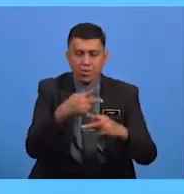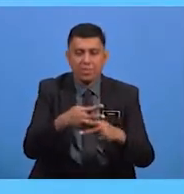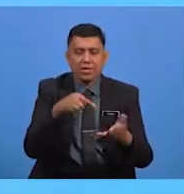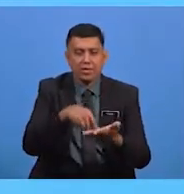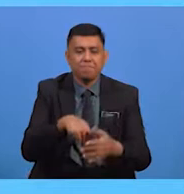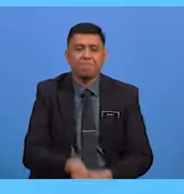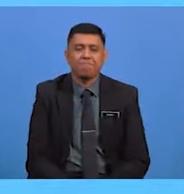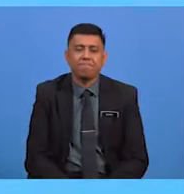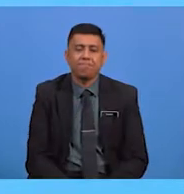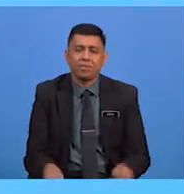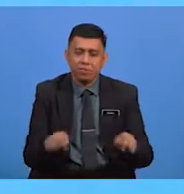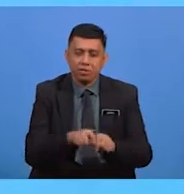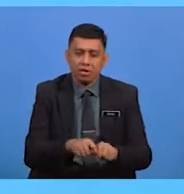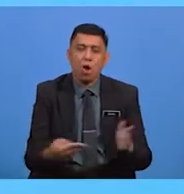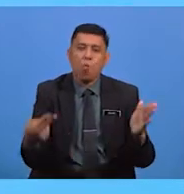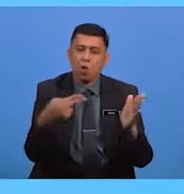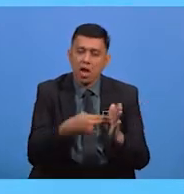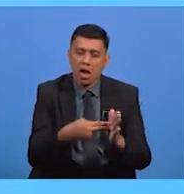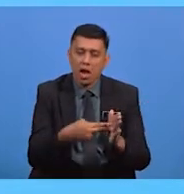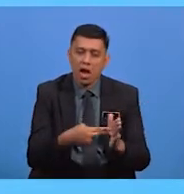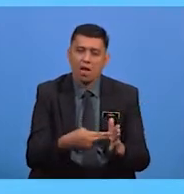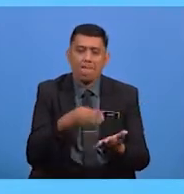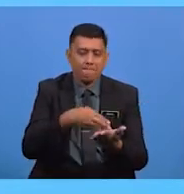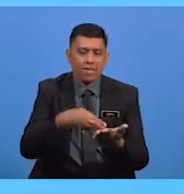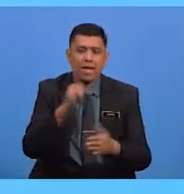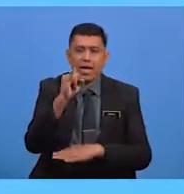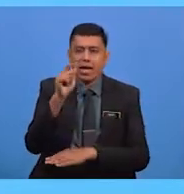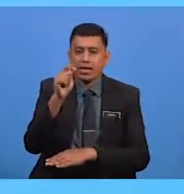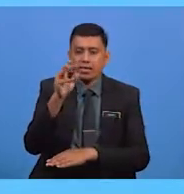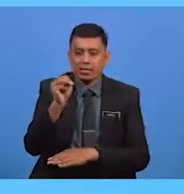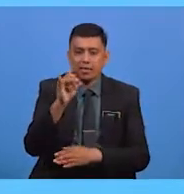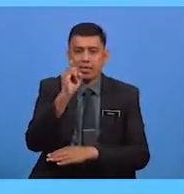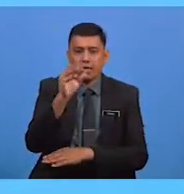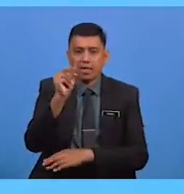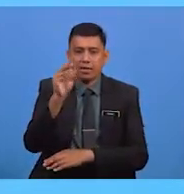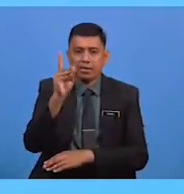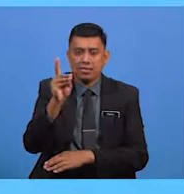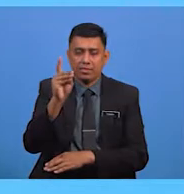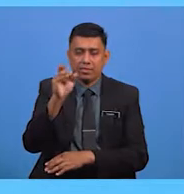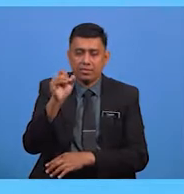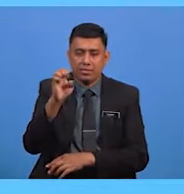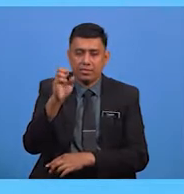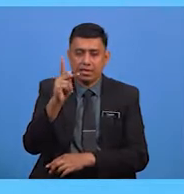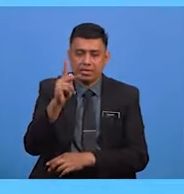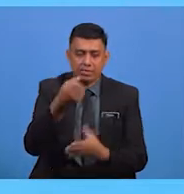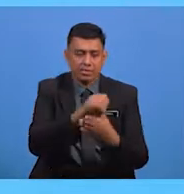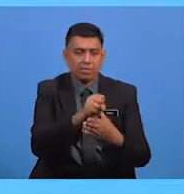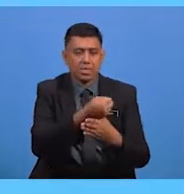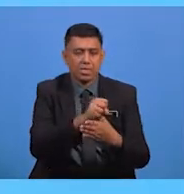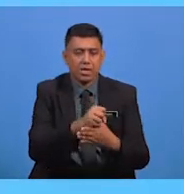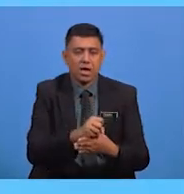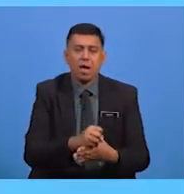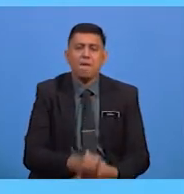ini. Seperti ulang, bil item, indeks, sementara.